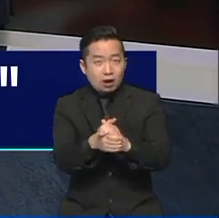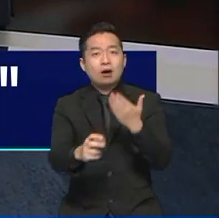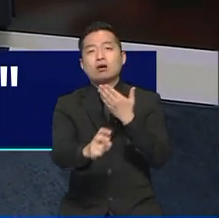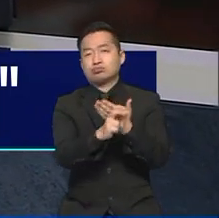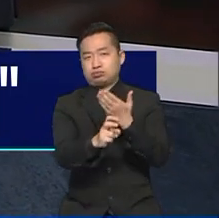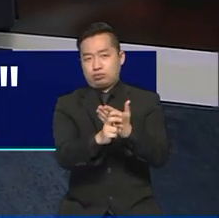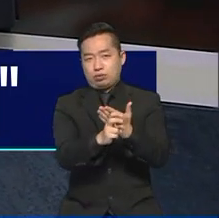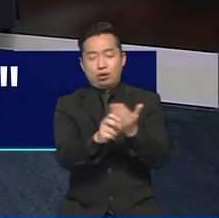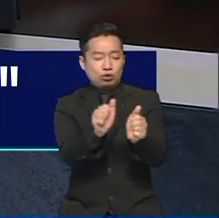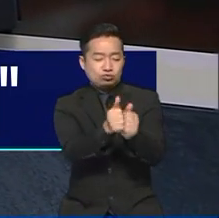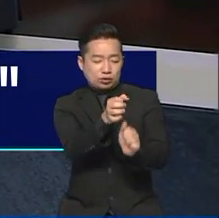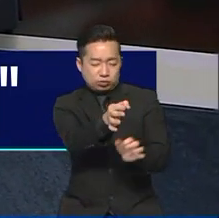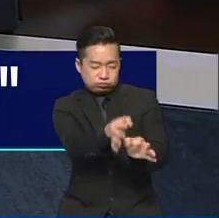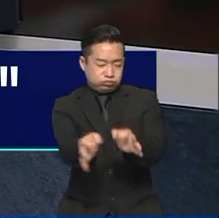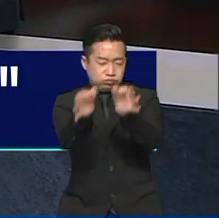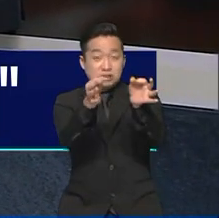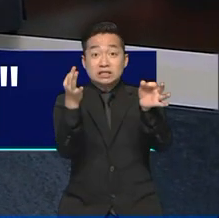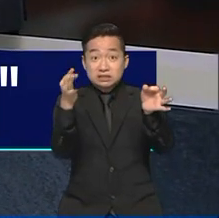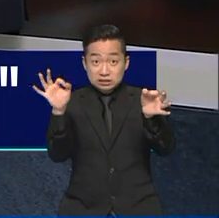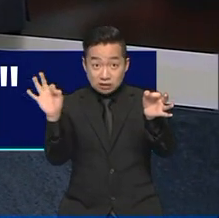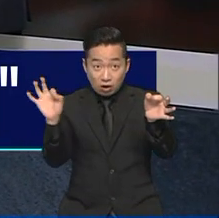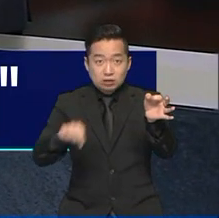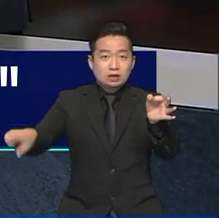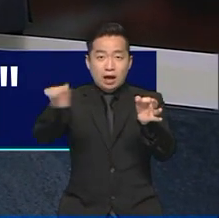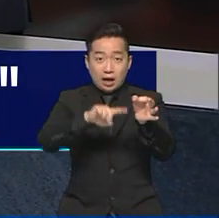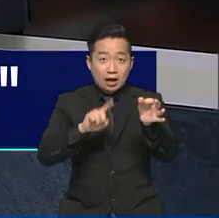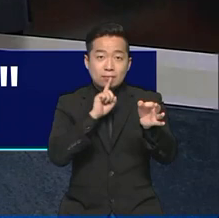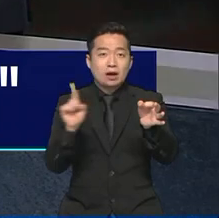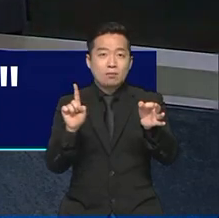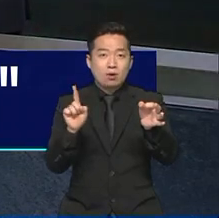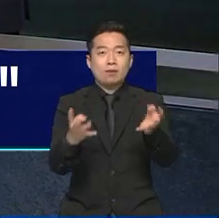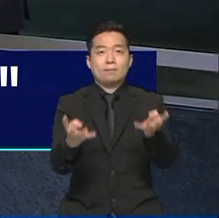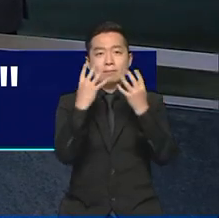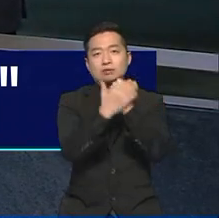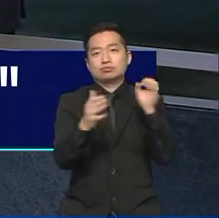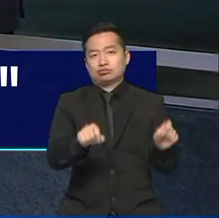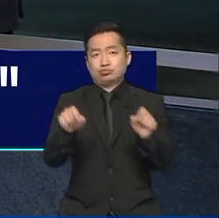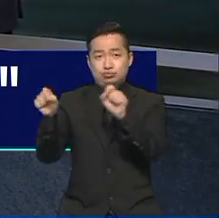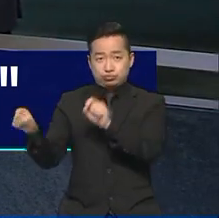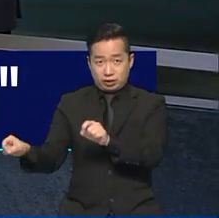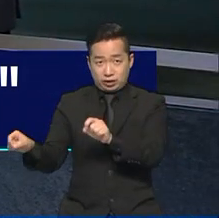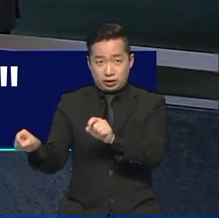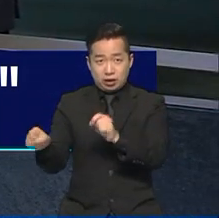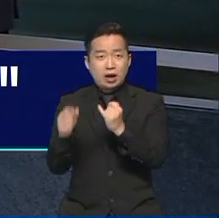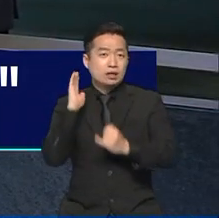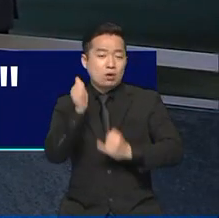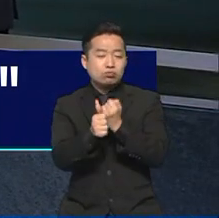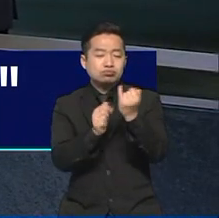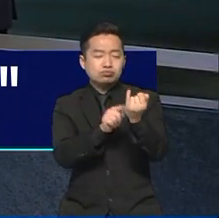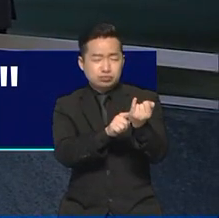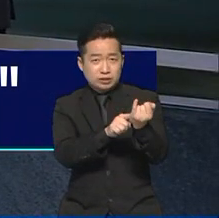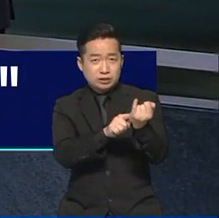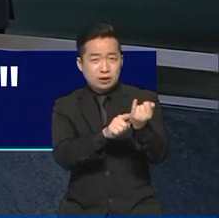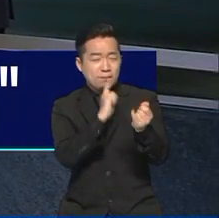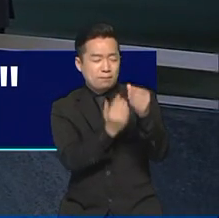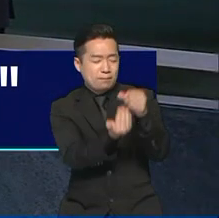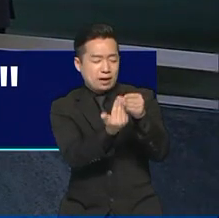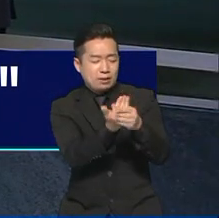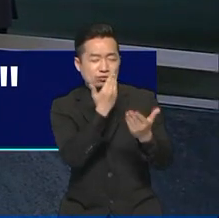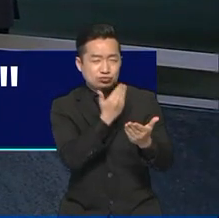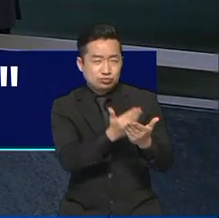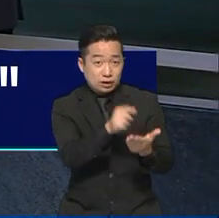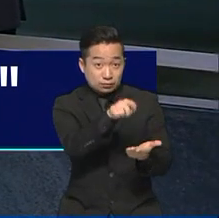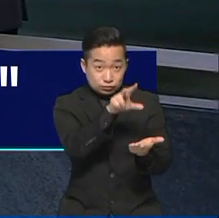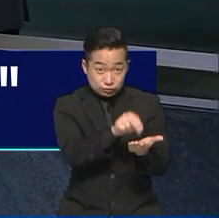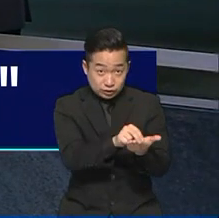혐의가 인정됐지만 대부분 집행유예를 선고받았습니다. 김건희 여사를 둘러싼 논란의 핵심이었던 부분, 즉